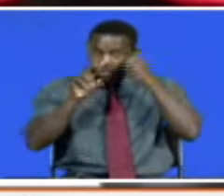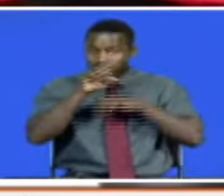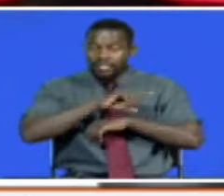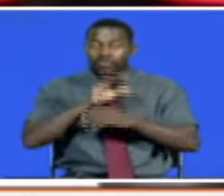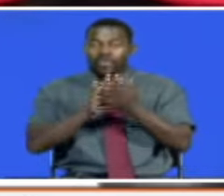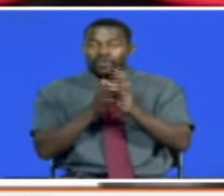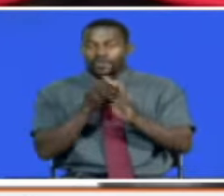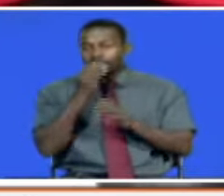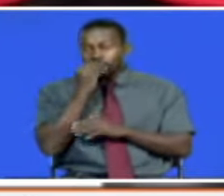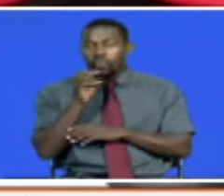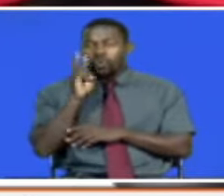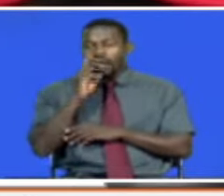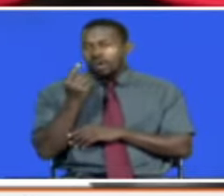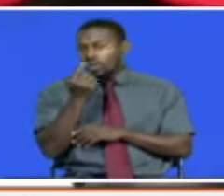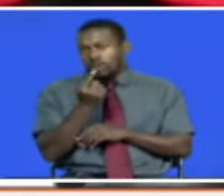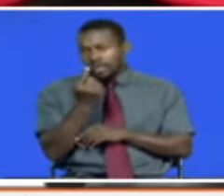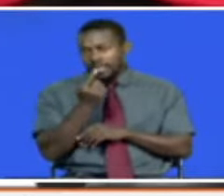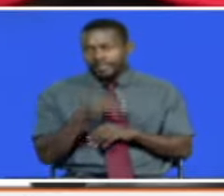only some water. That was a...